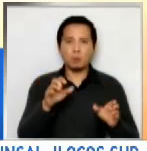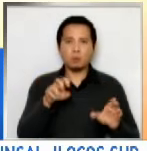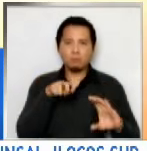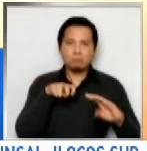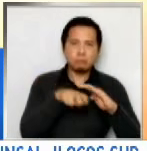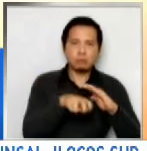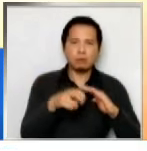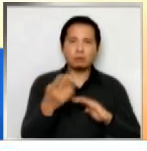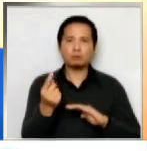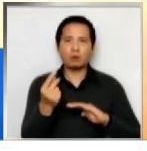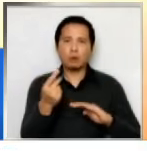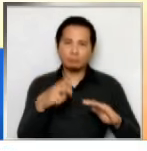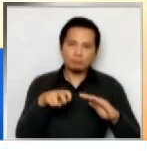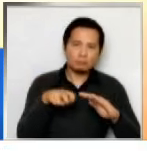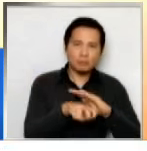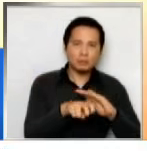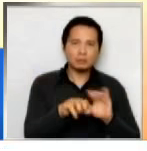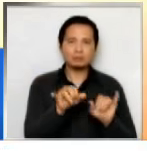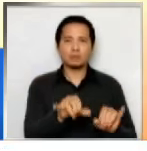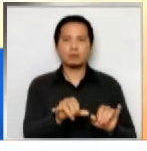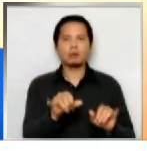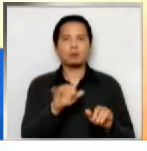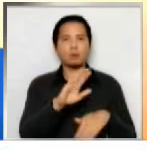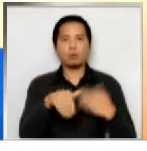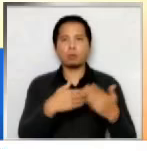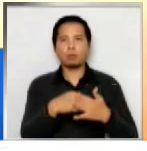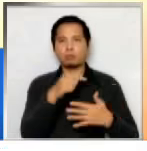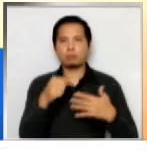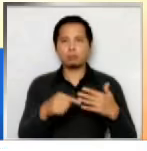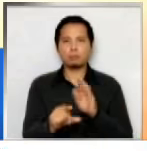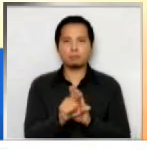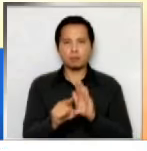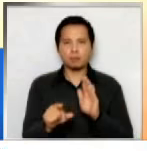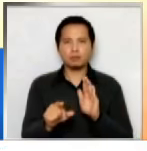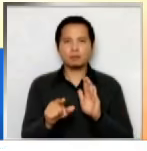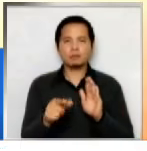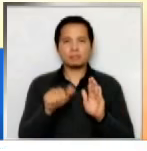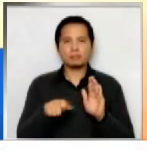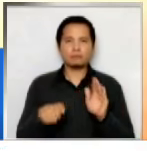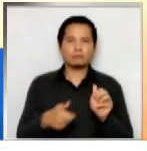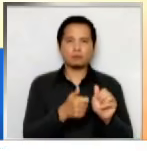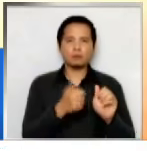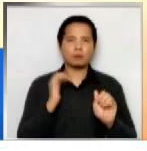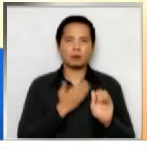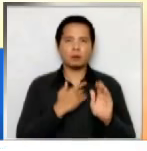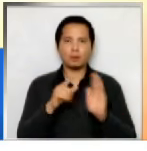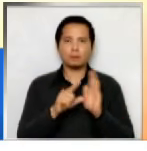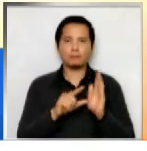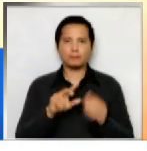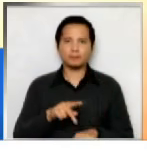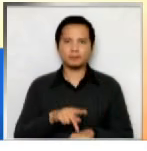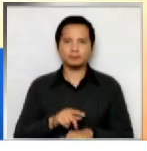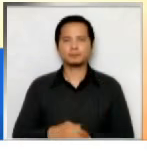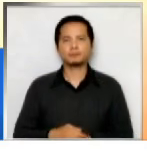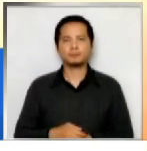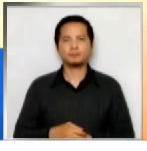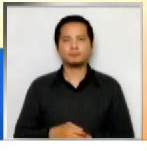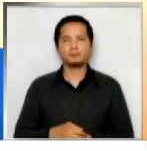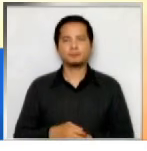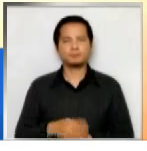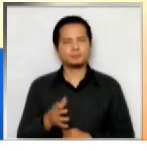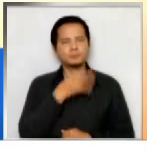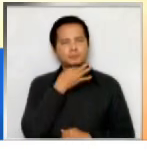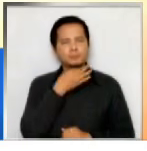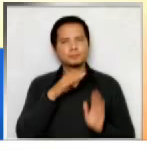itong mga to ay bawal sa ilalim ng batas natin. Mm-hmm. Attorney, yung mga ordinance at penalty sa pagkapatupad ng curfew